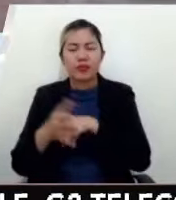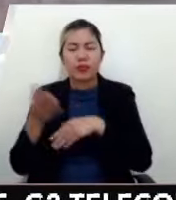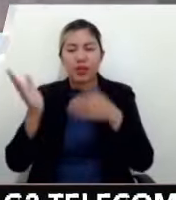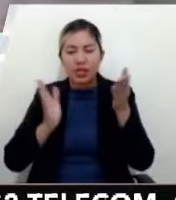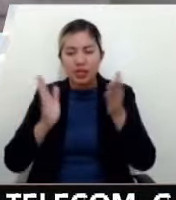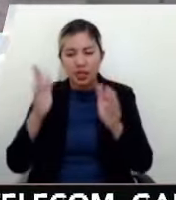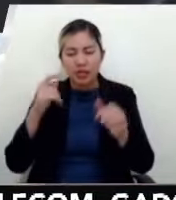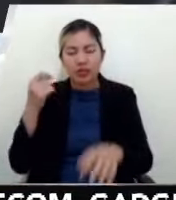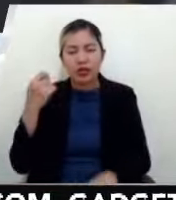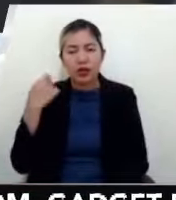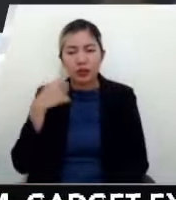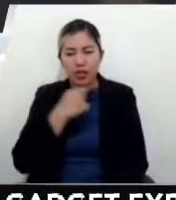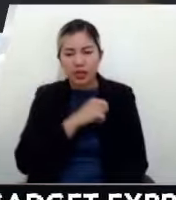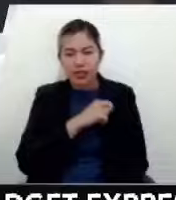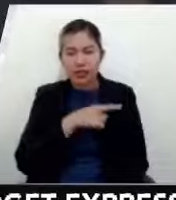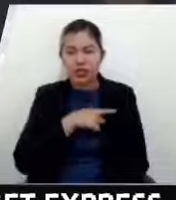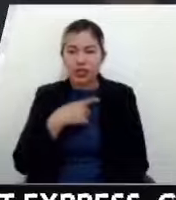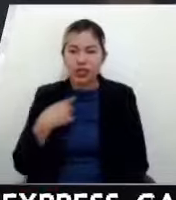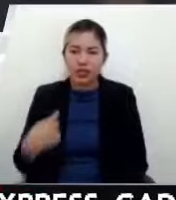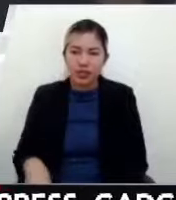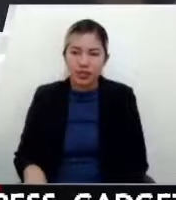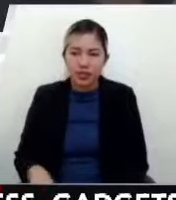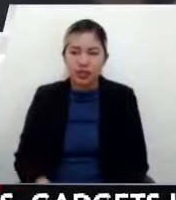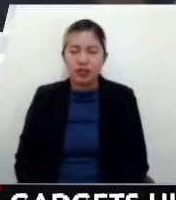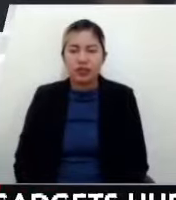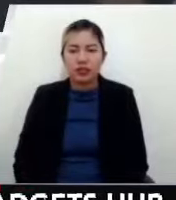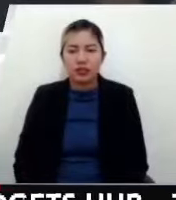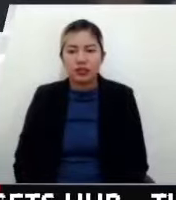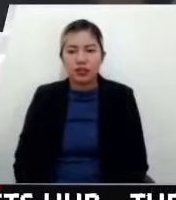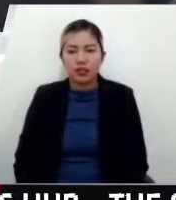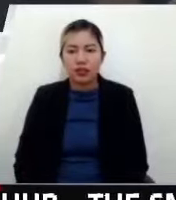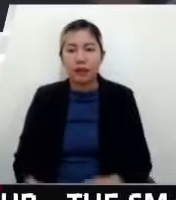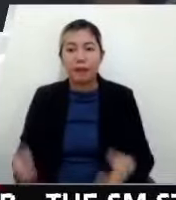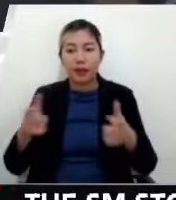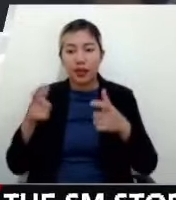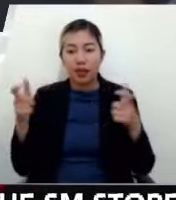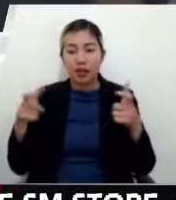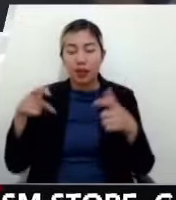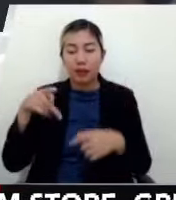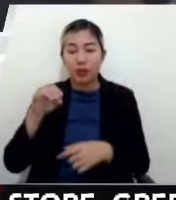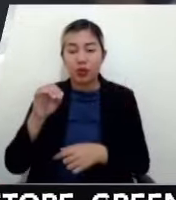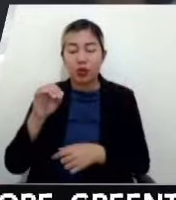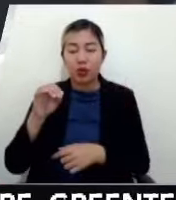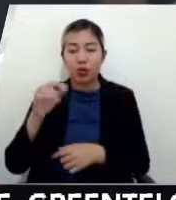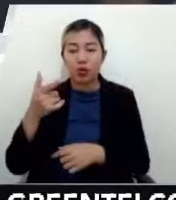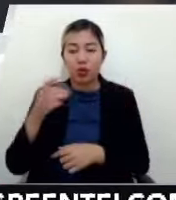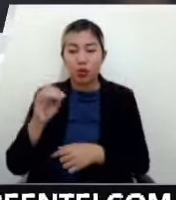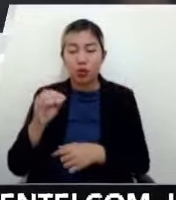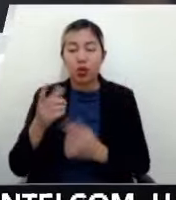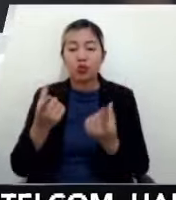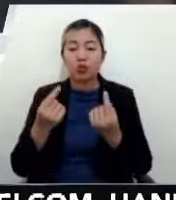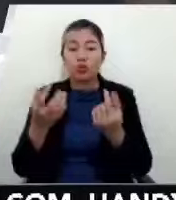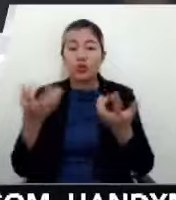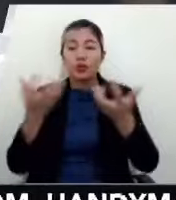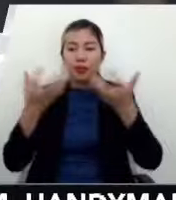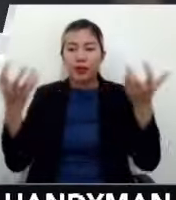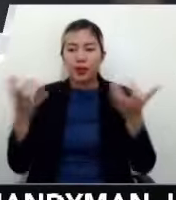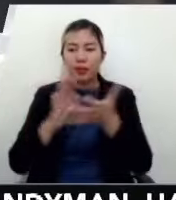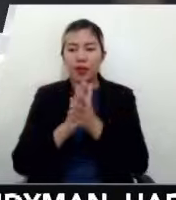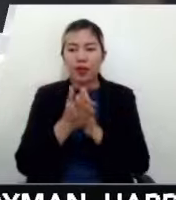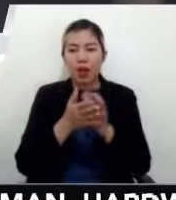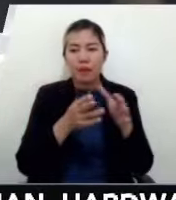at Chinese. Yung malalaking Pogo, nag-group sila into a smaller group, nag-o-occupy